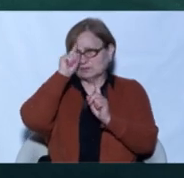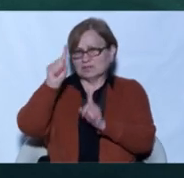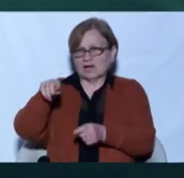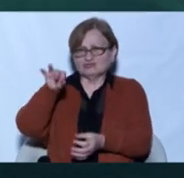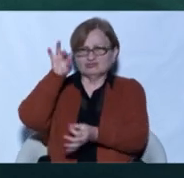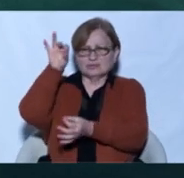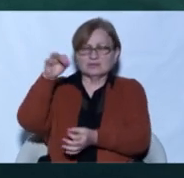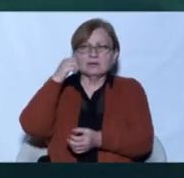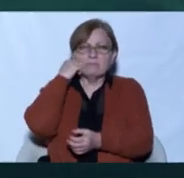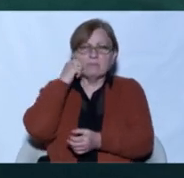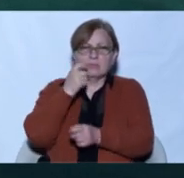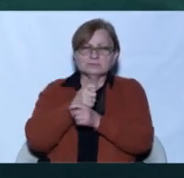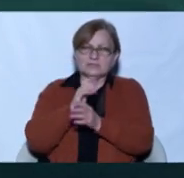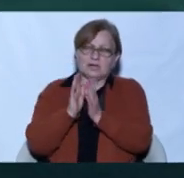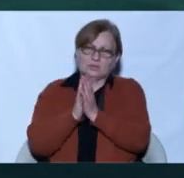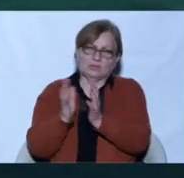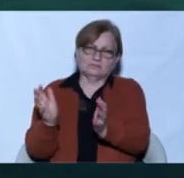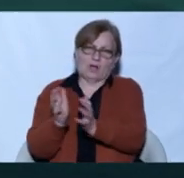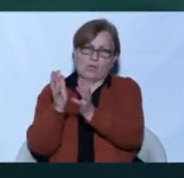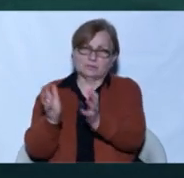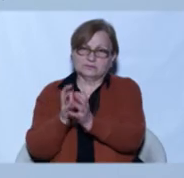დარჩენილ ბებოებს. სხვა